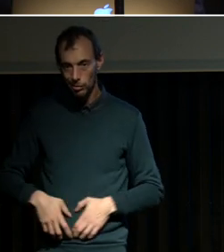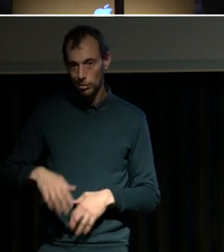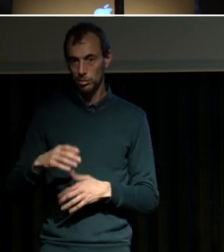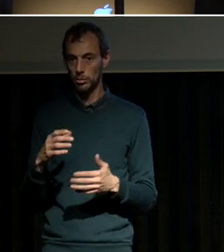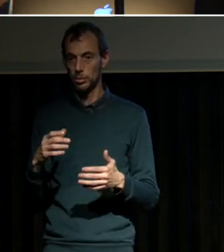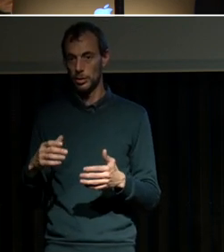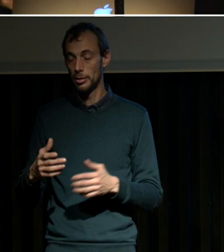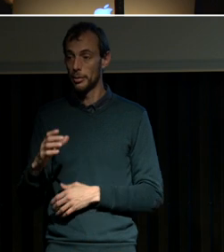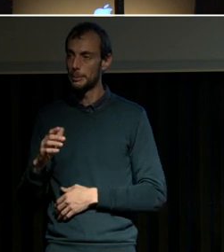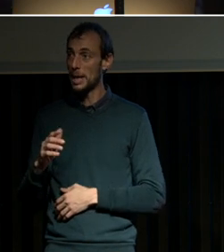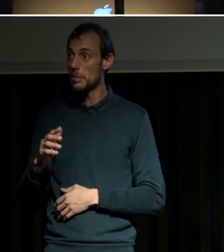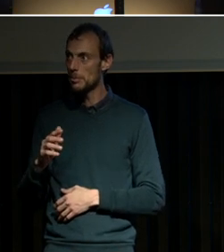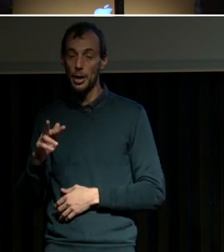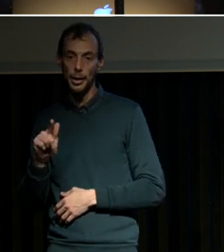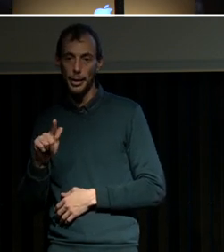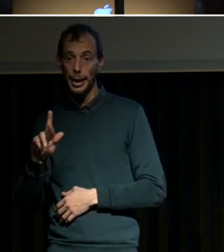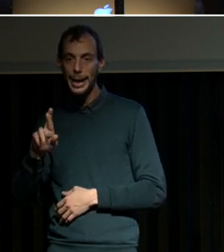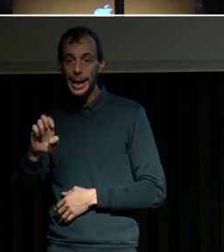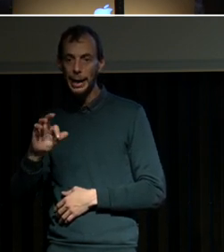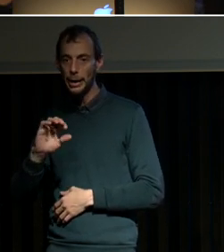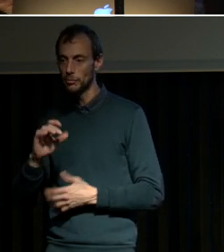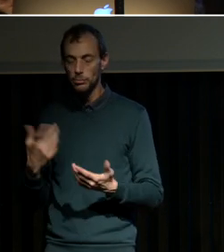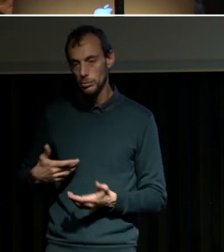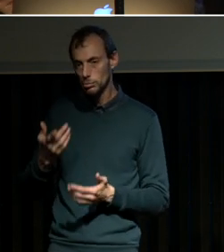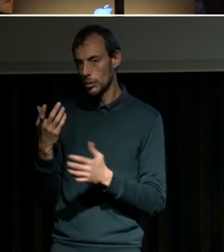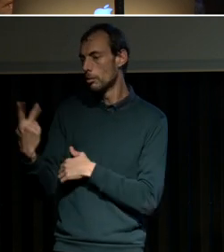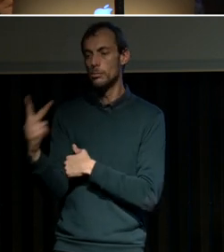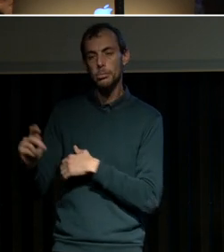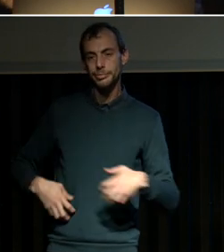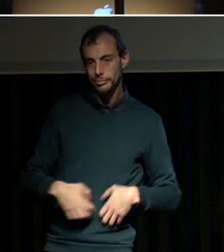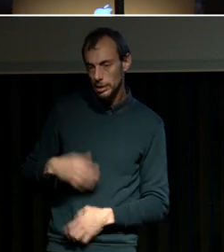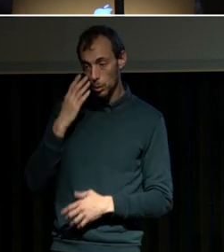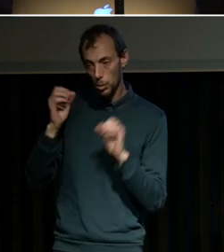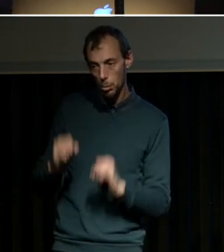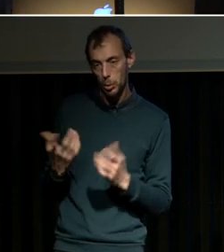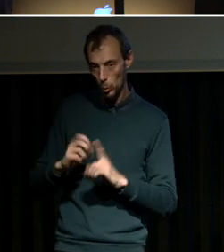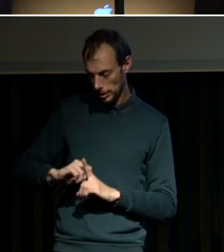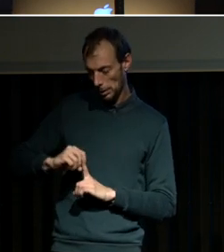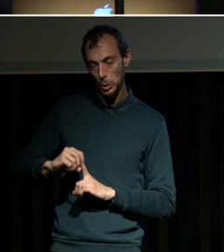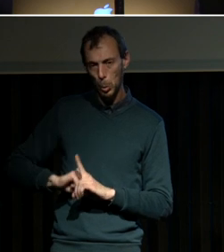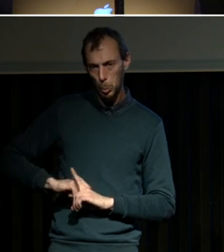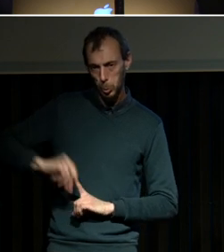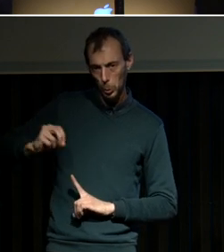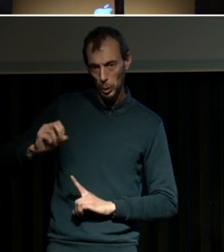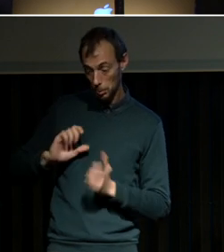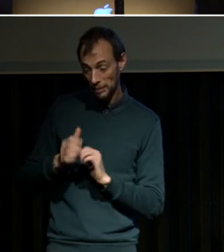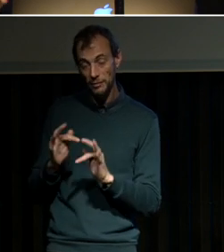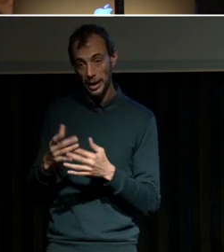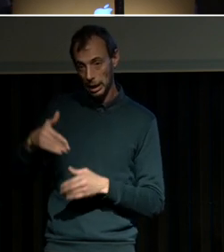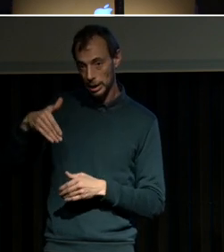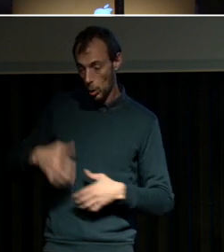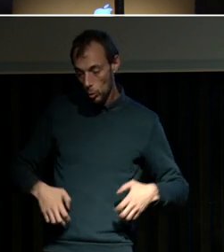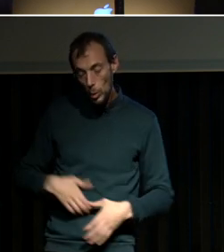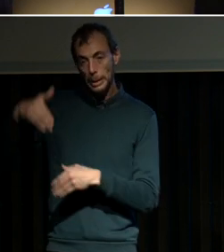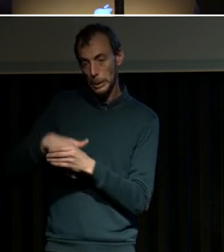bout de quelques minutes, si les organes ne sont pas refroidis, il y a des lésions irréversibles au niveau des cellules de ces organes. Et